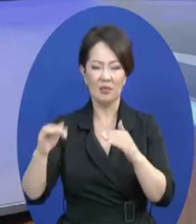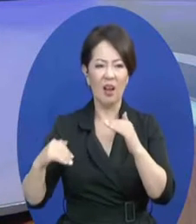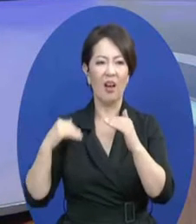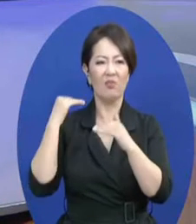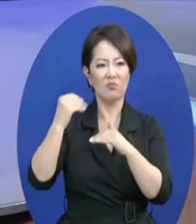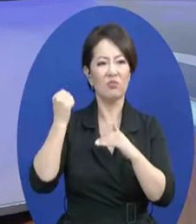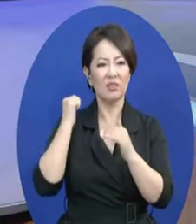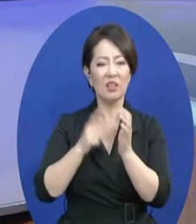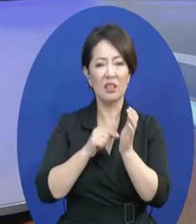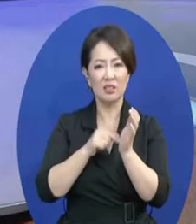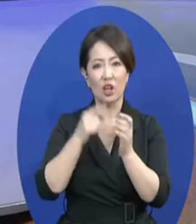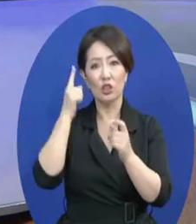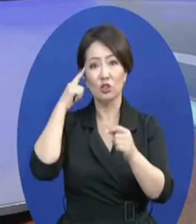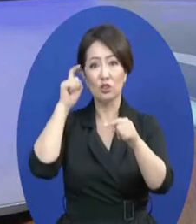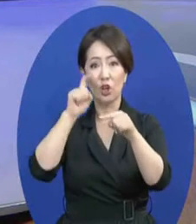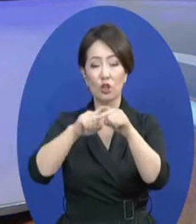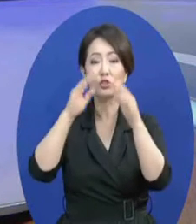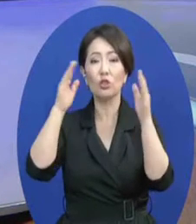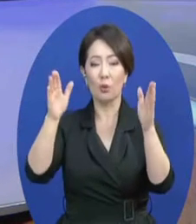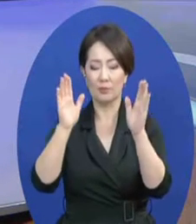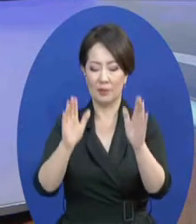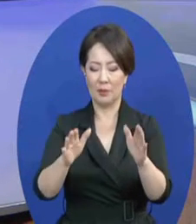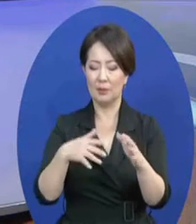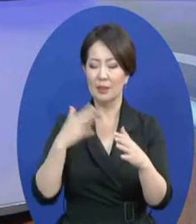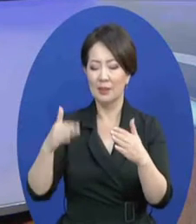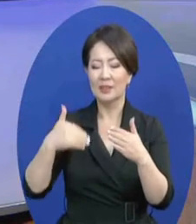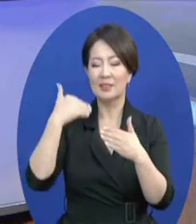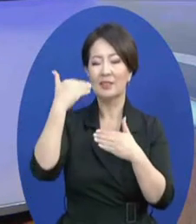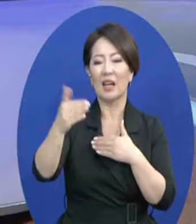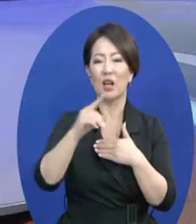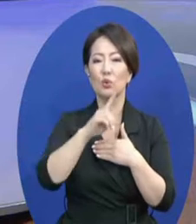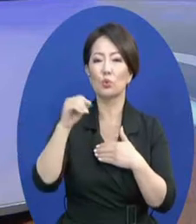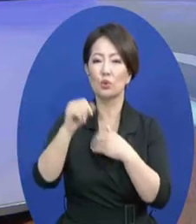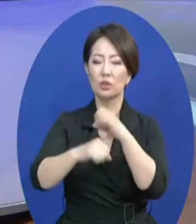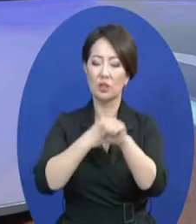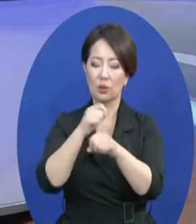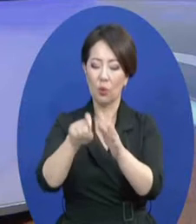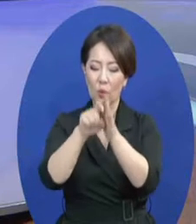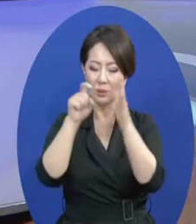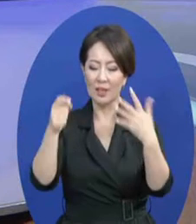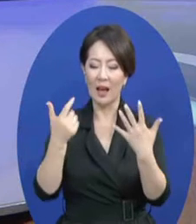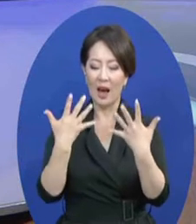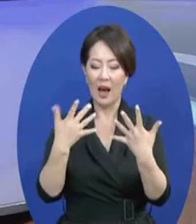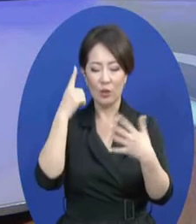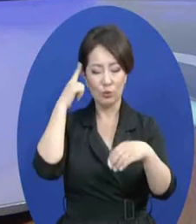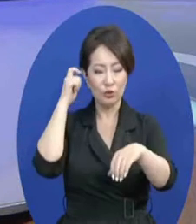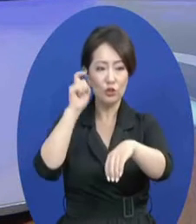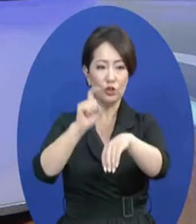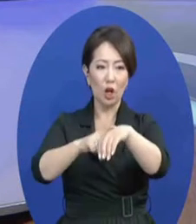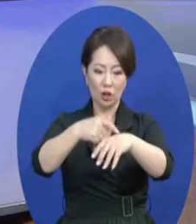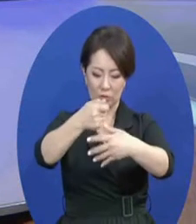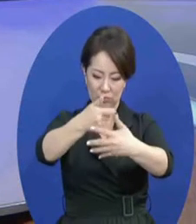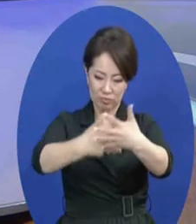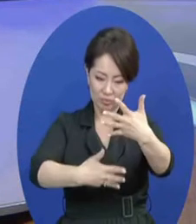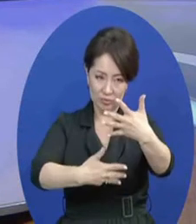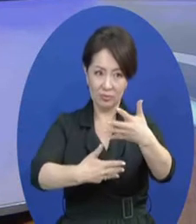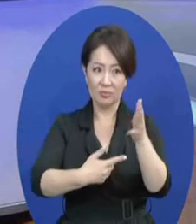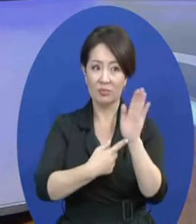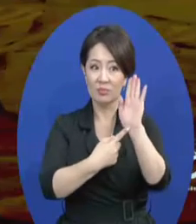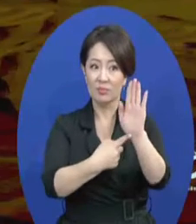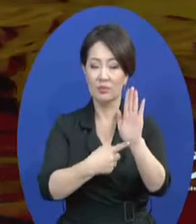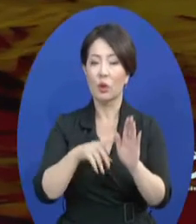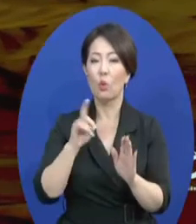зорилд дэв шуулж. Энэ хүрэнд ерэх зуун жилд арвун зорил тэмээх хоггажлийн санаачлагады башүүлс нэ Монголуусын амандарг хүрлсүүх тайнелд сүүлла.